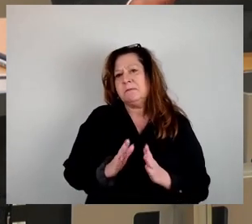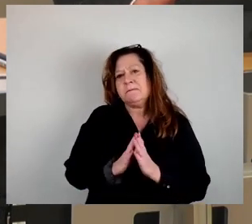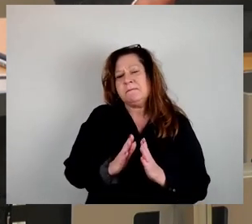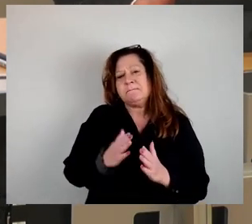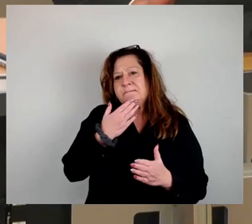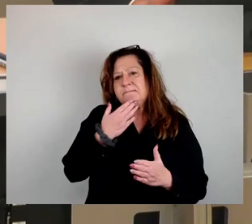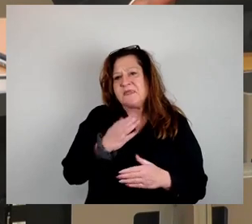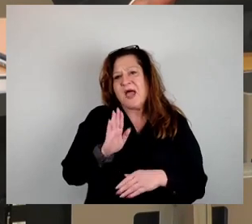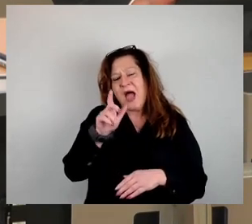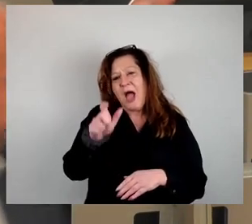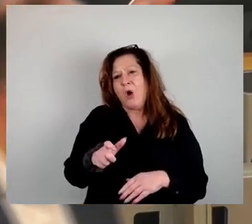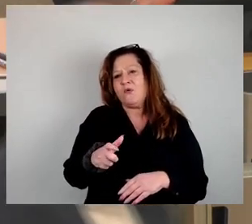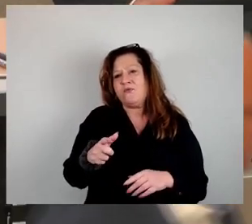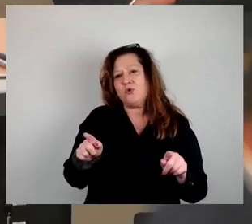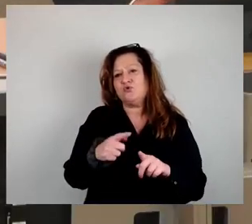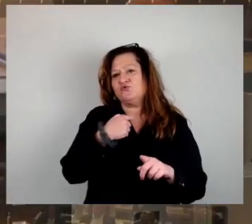Dank.